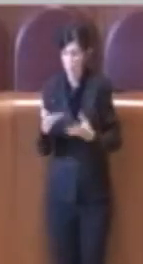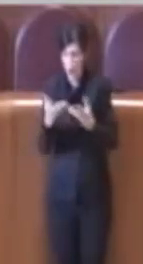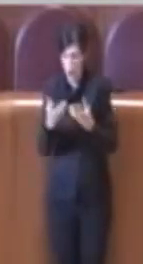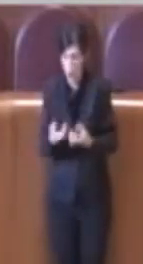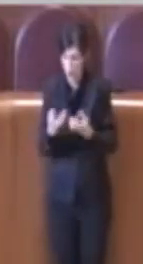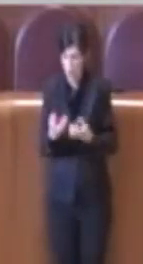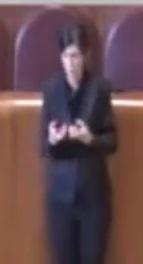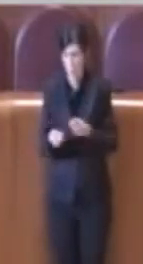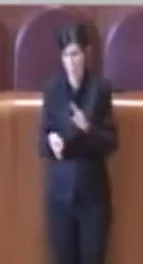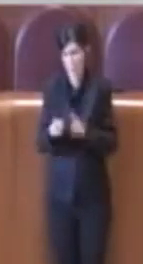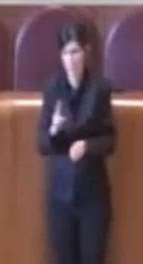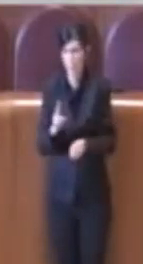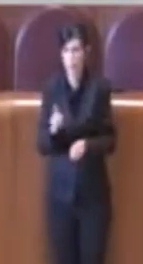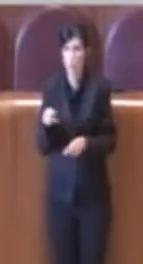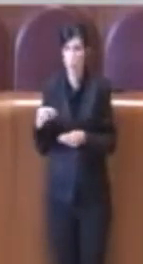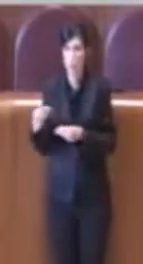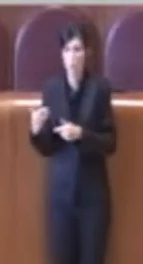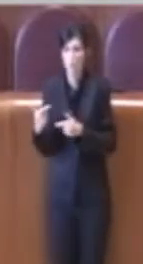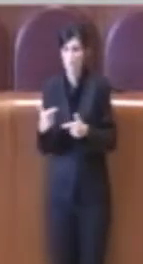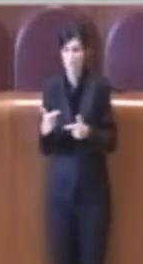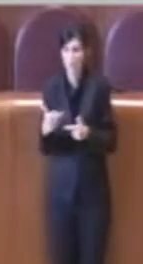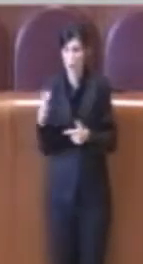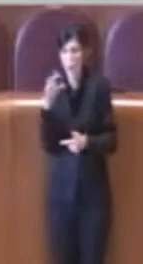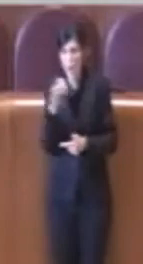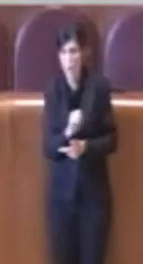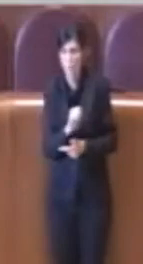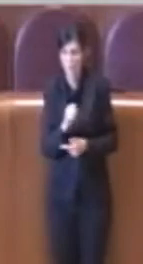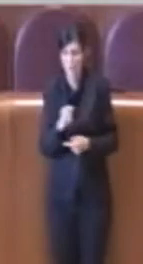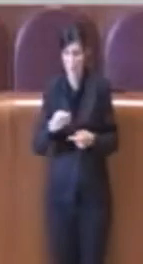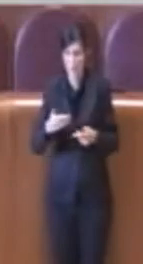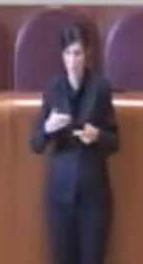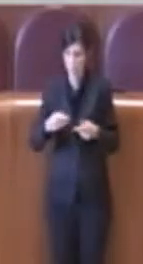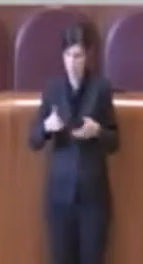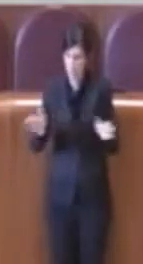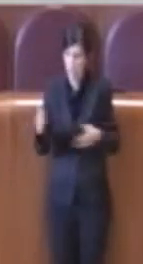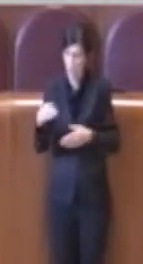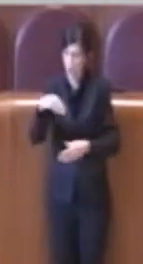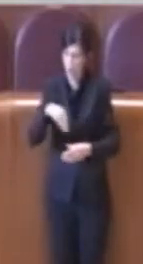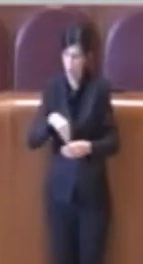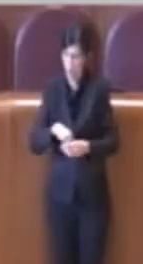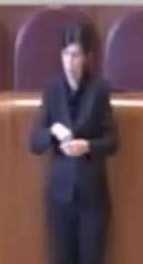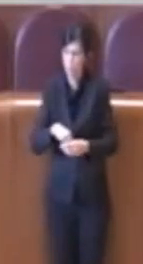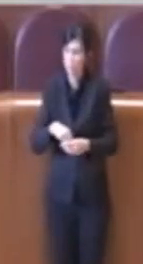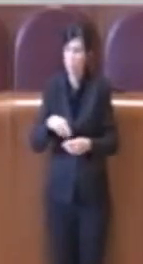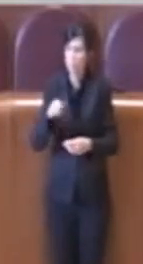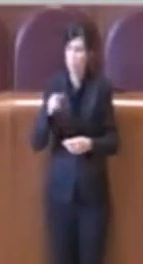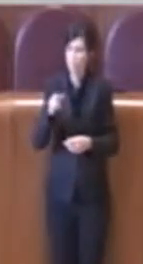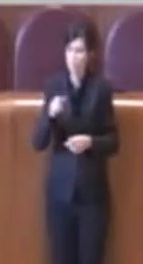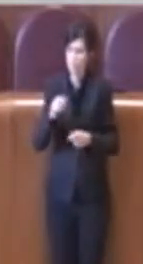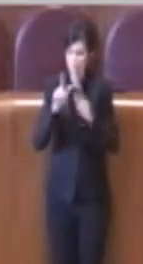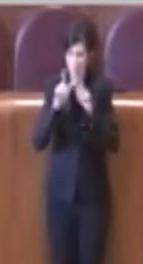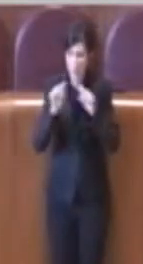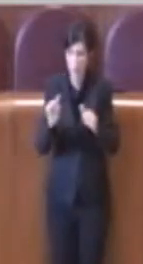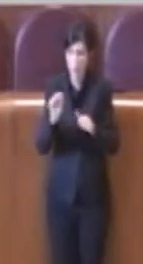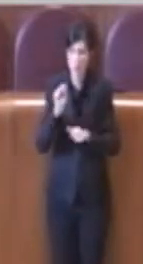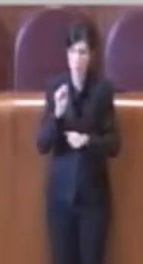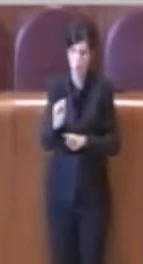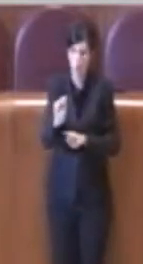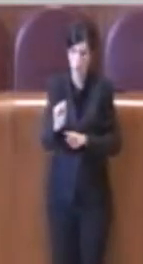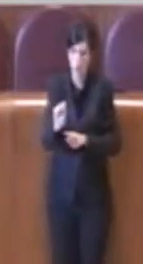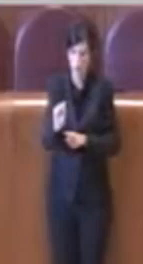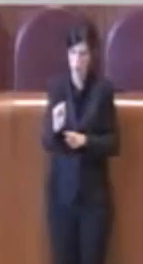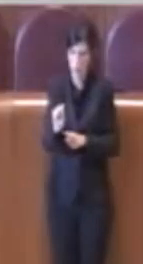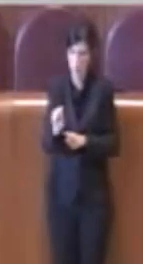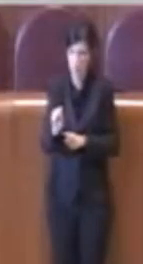che diano la misura di quanto quest'Aula sia veramente contro quel linguaggio dell'odio